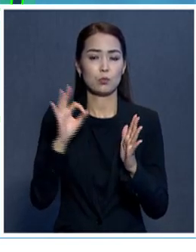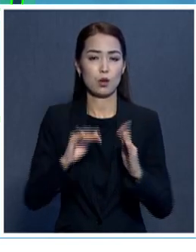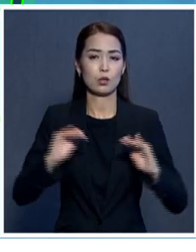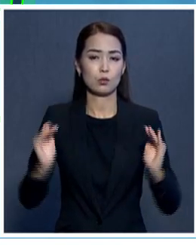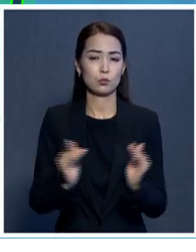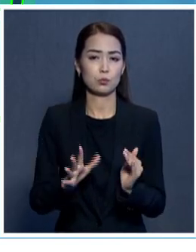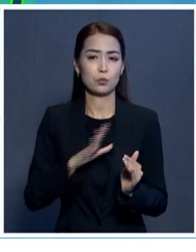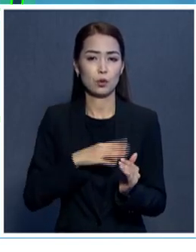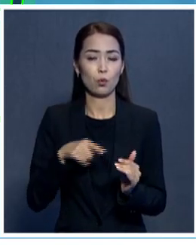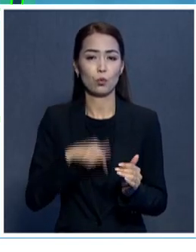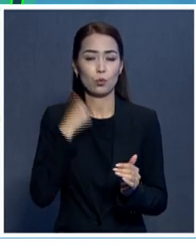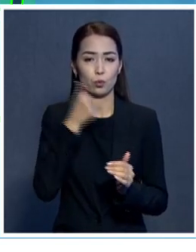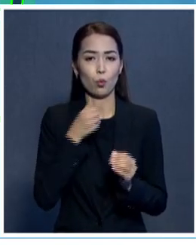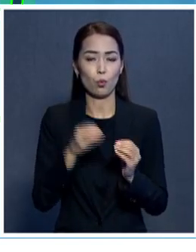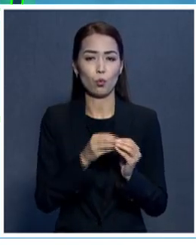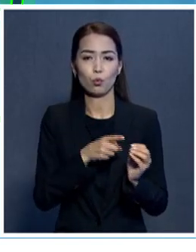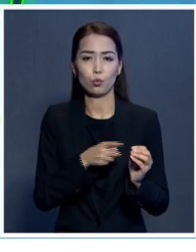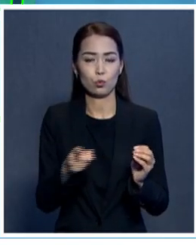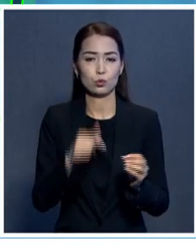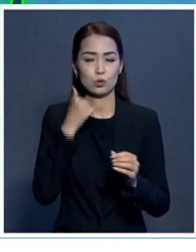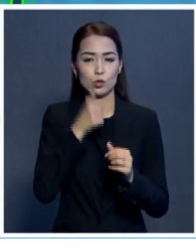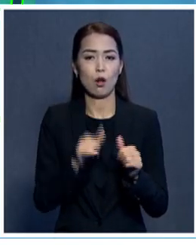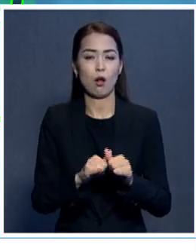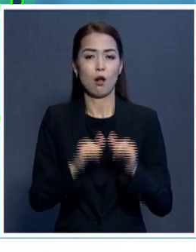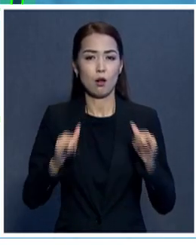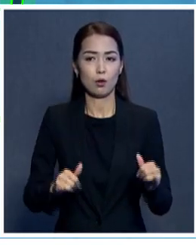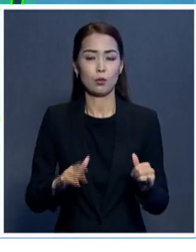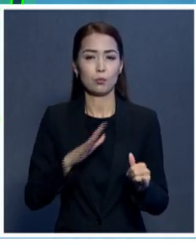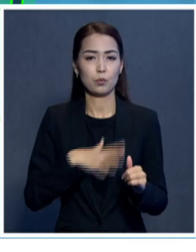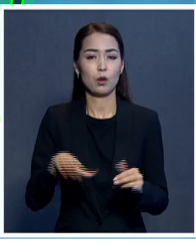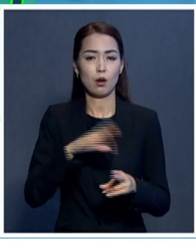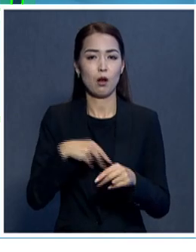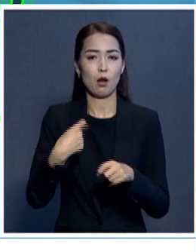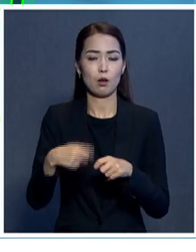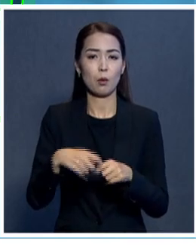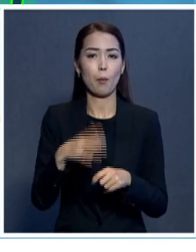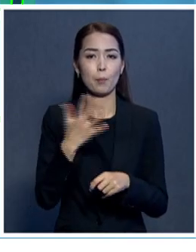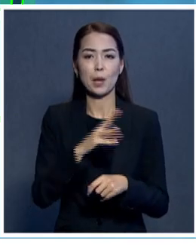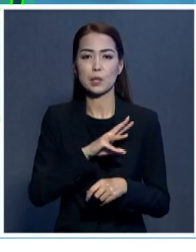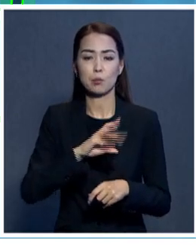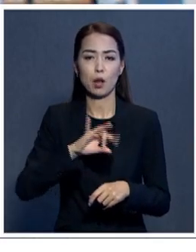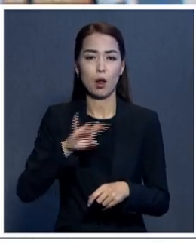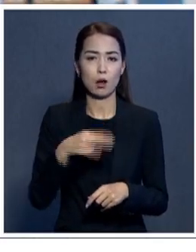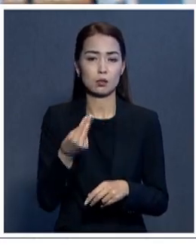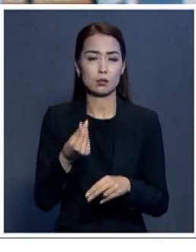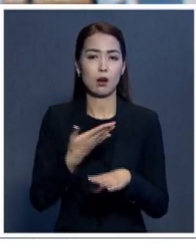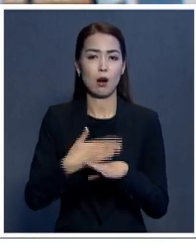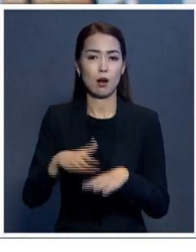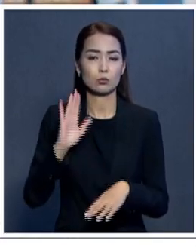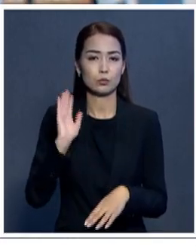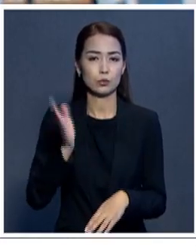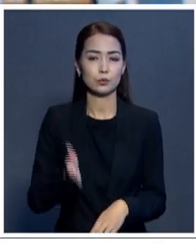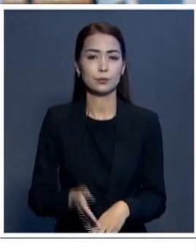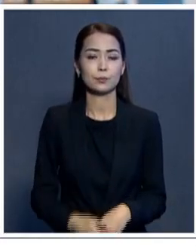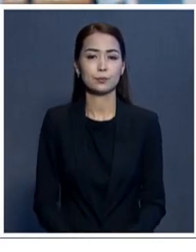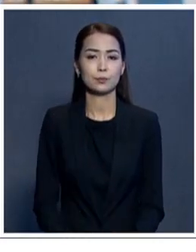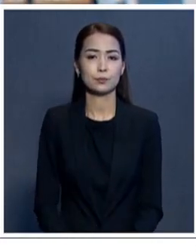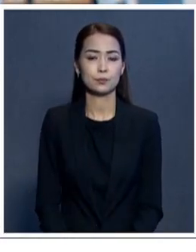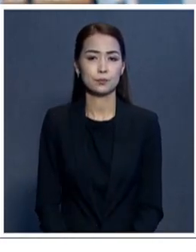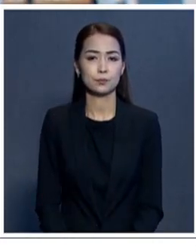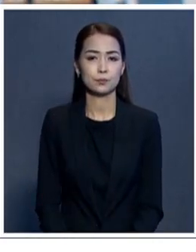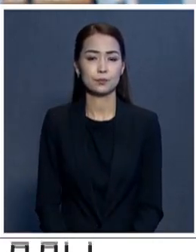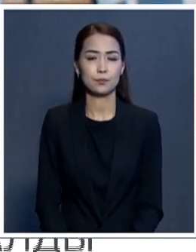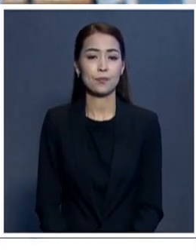болса, осы жолы 10 жылға дейін ұзарды. Қаржыландыру көлемі де 5 миллиардқа дейін көбейіп отыр. Нету текущих платежей, нету процентных